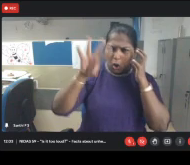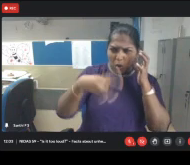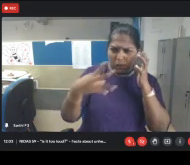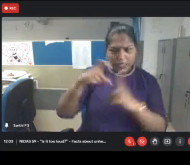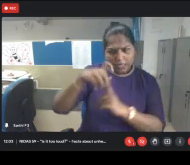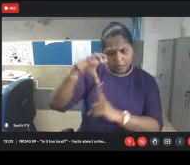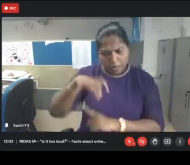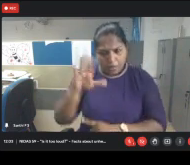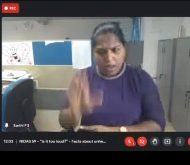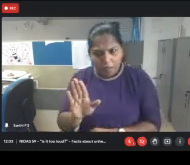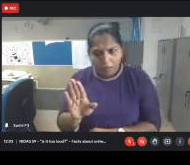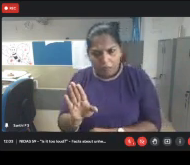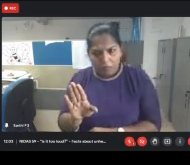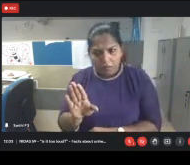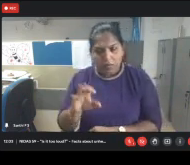ജില്ലാശുപത്രിയിലെ ഡോക്ടറാണ് ഞാൻ കണ്ടത്.